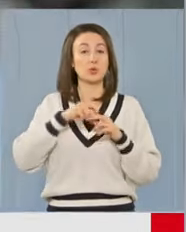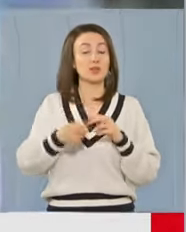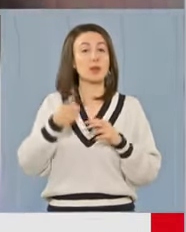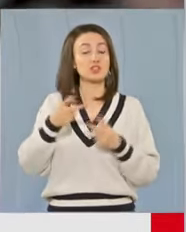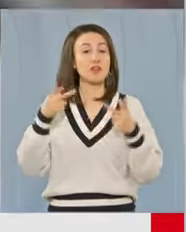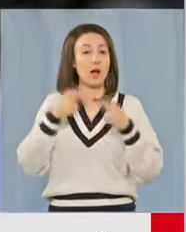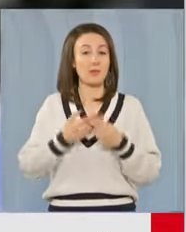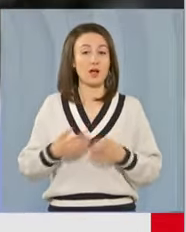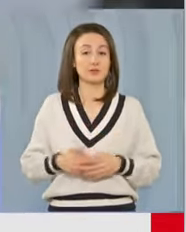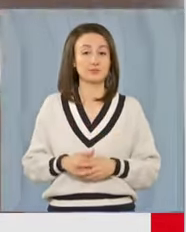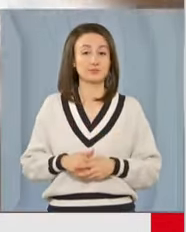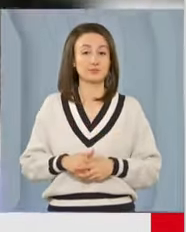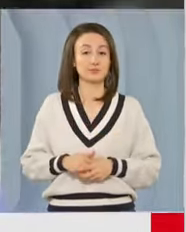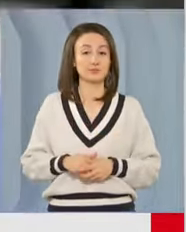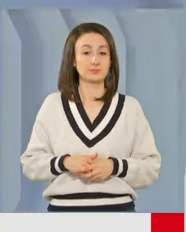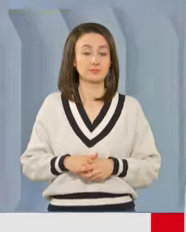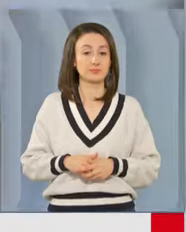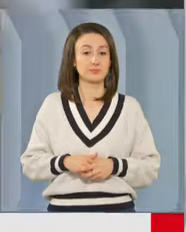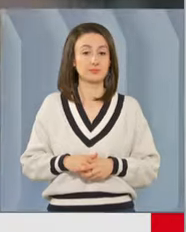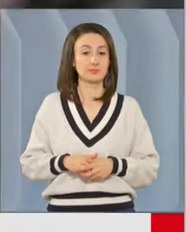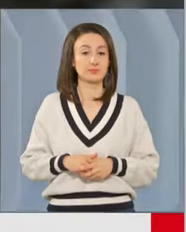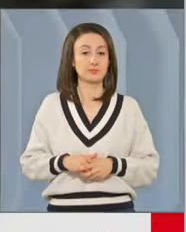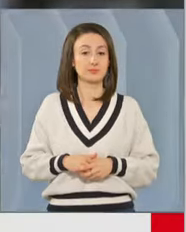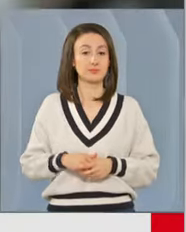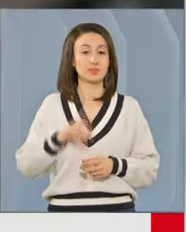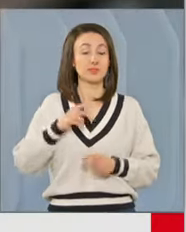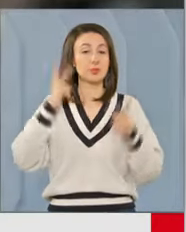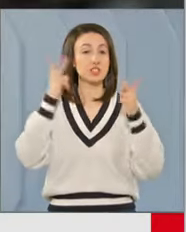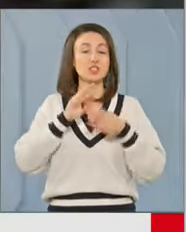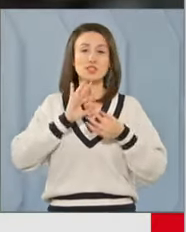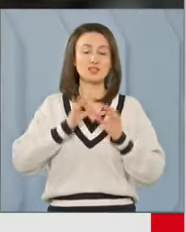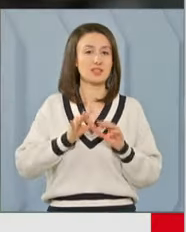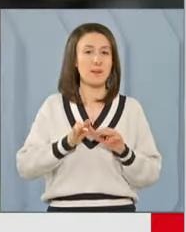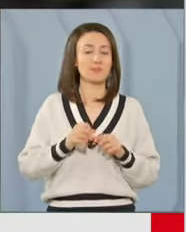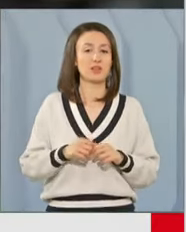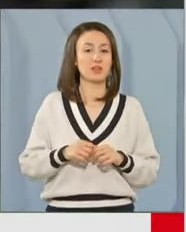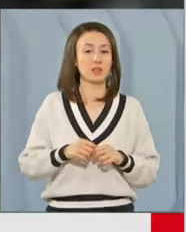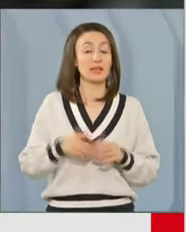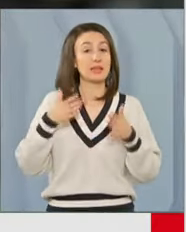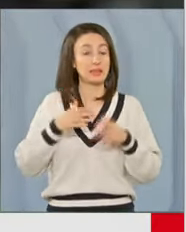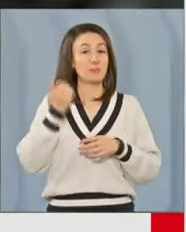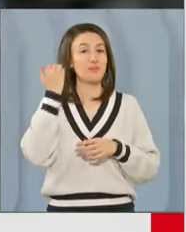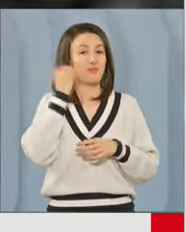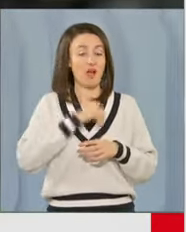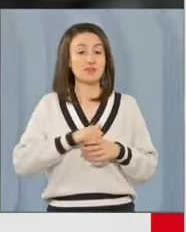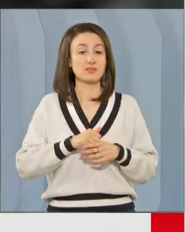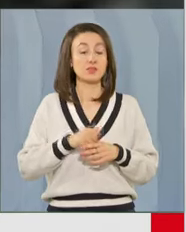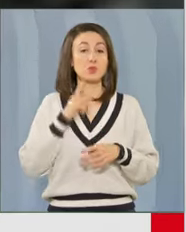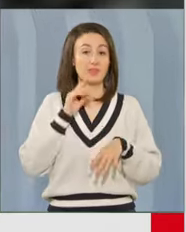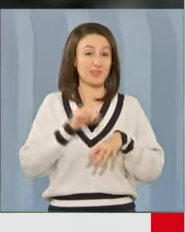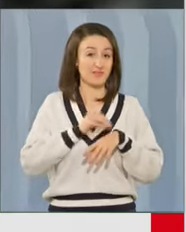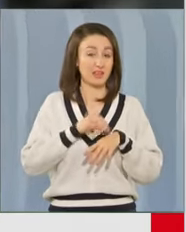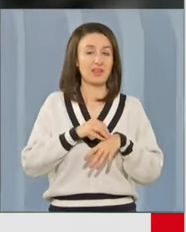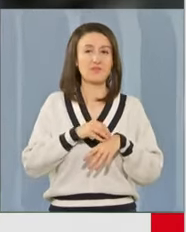această capcană mai întâi trebuie să înțelegem Ce înseamnă Deep fake ul și da sunt efecte cum ar fi fraudele